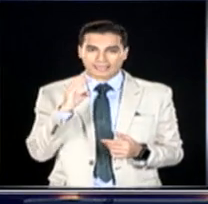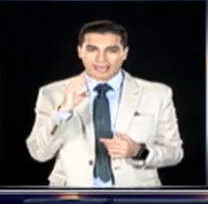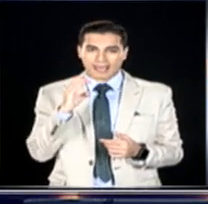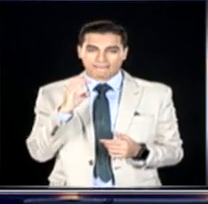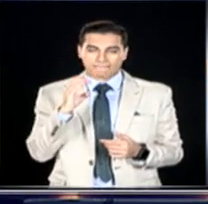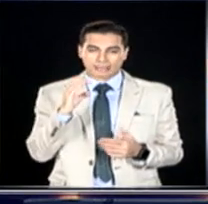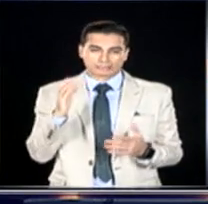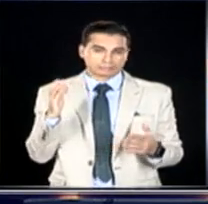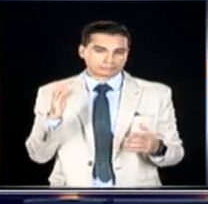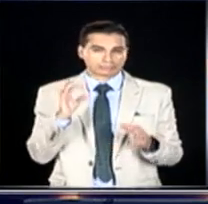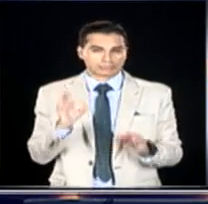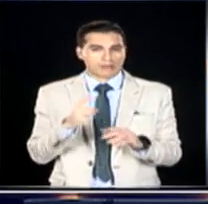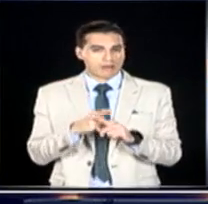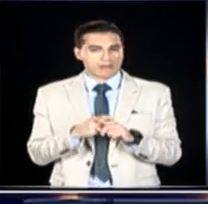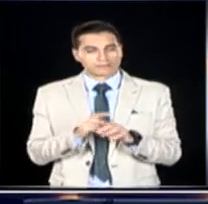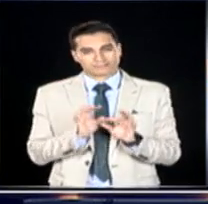يوسف شاهين طبعا